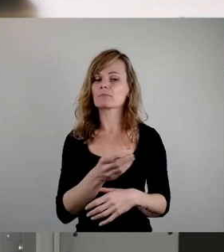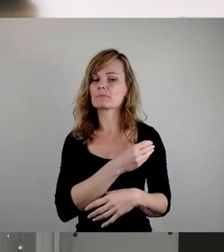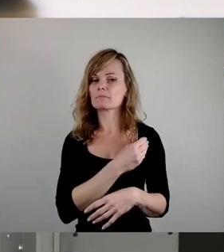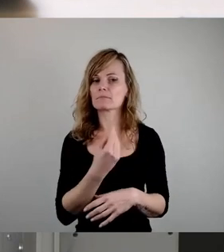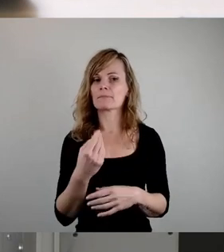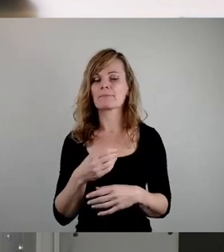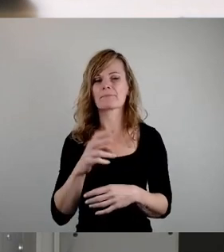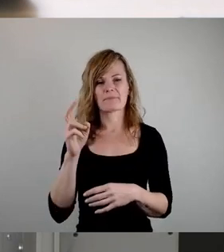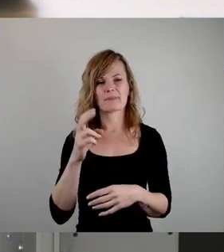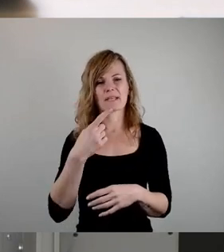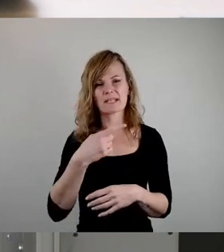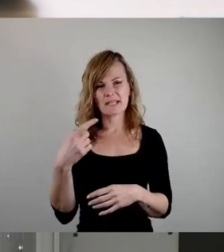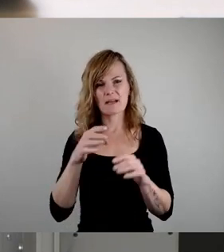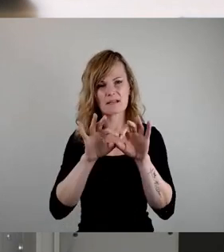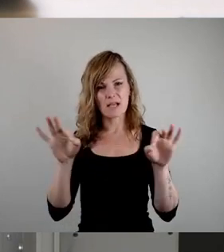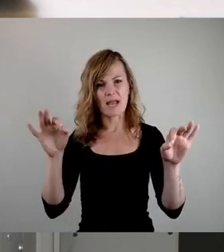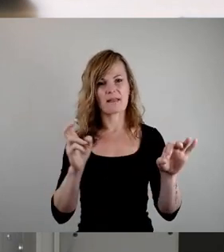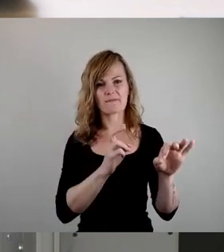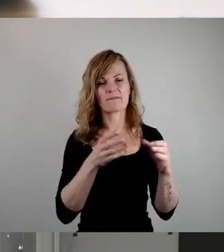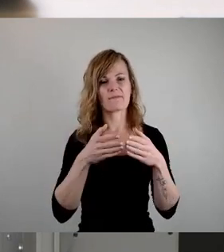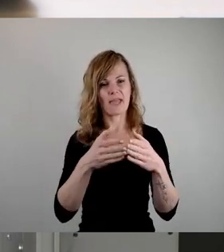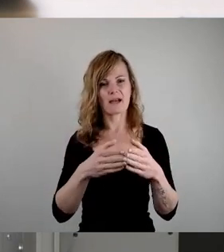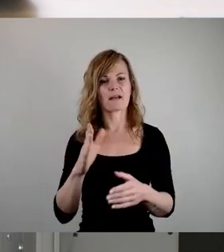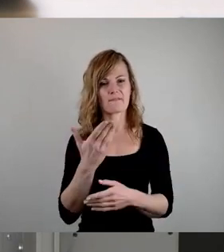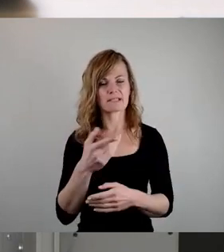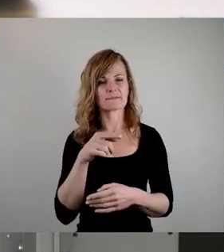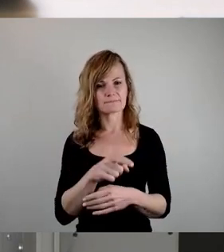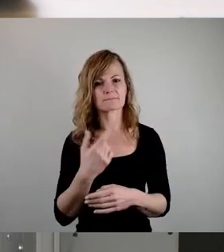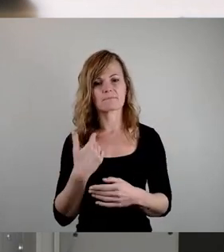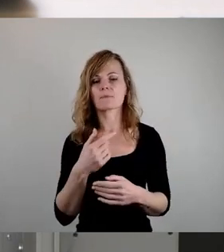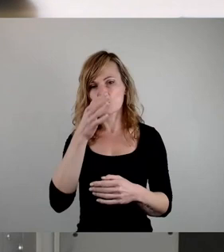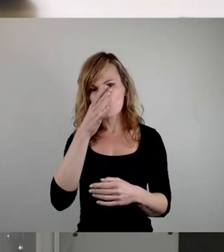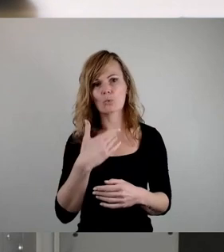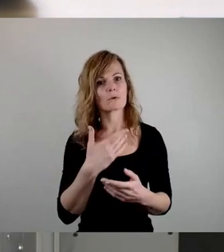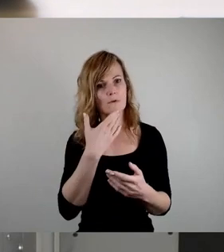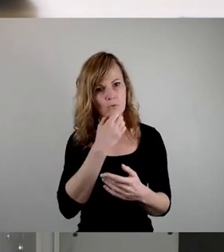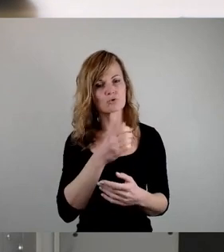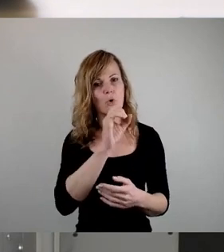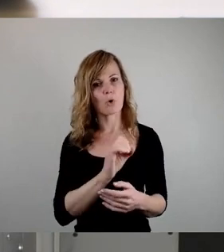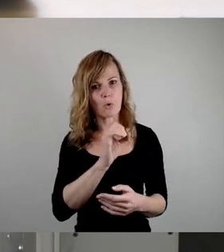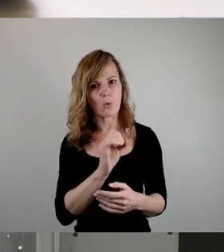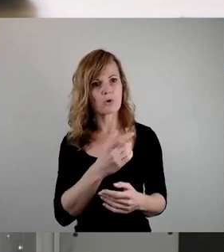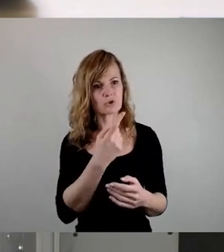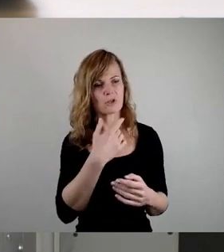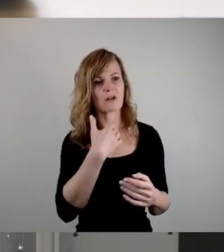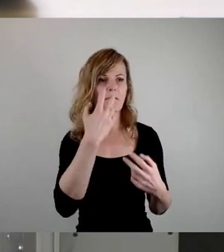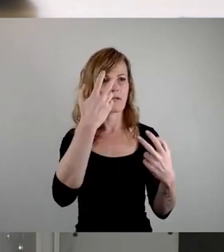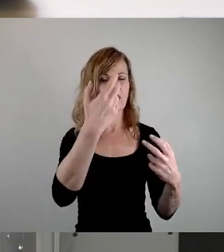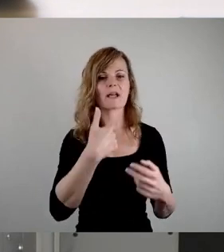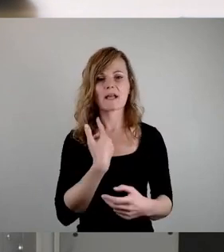Gierseilfähre? Ja, das ist ein ökologischer Antrieb, wo doch die Grünen so gerne ökologisch sind. Wir sind es wirklich und zwar mit